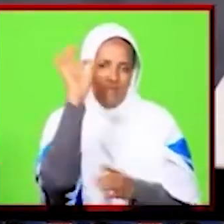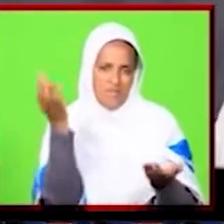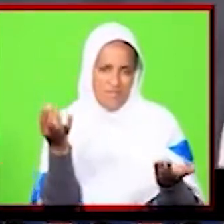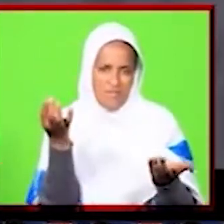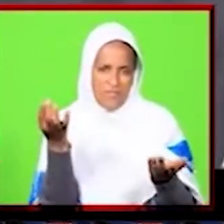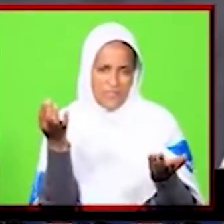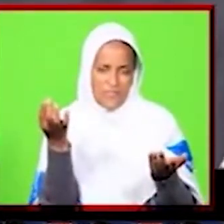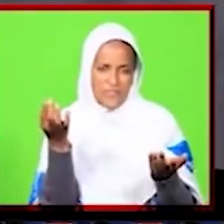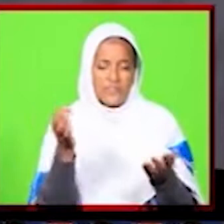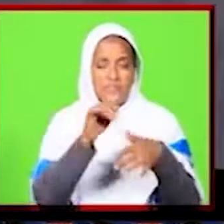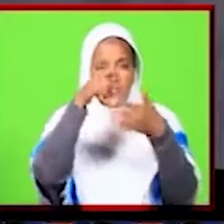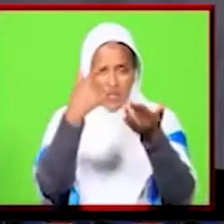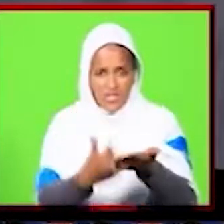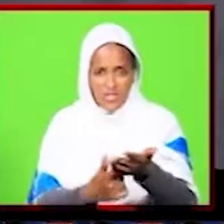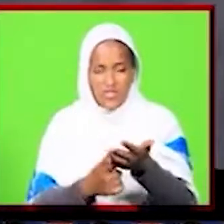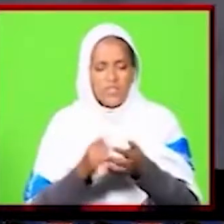ቅዱስ ላይ ካለው ጋር